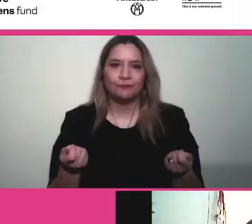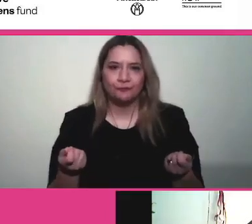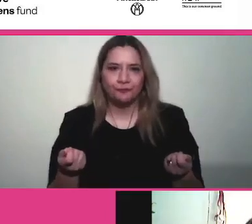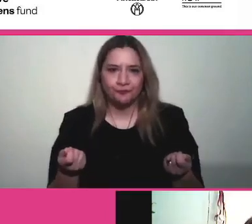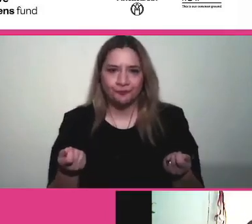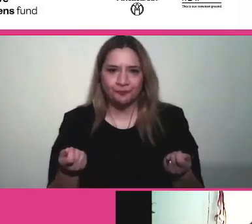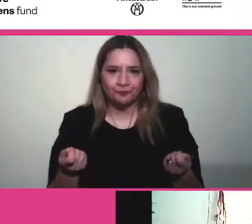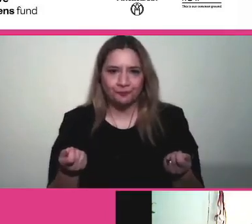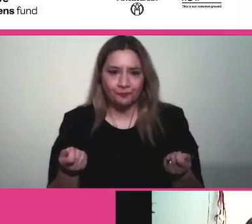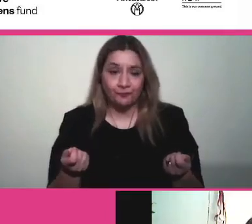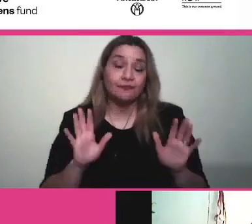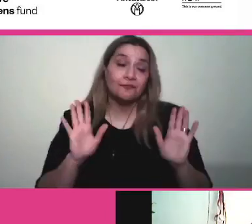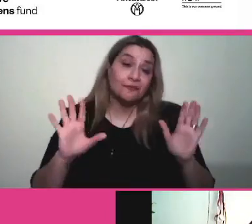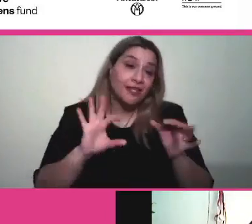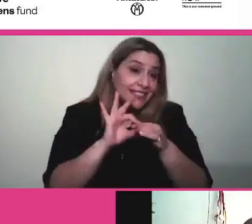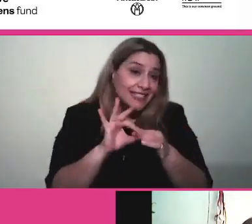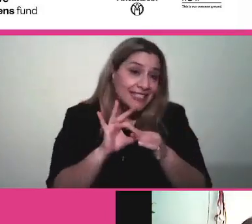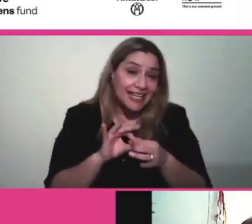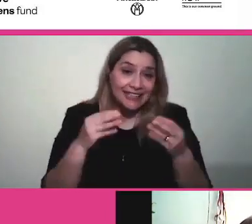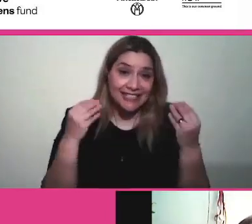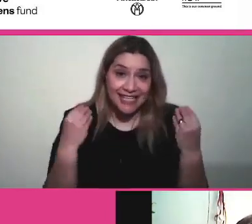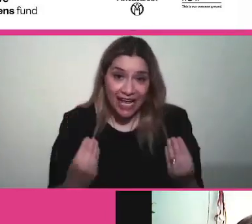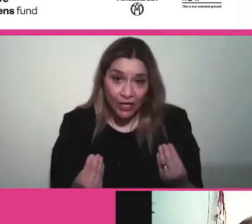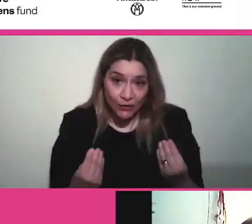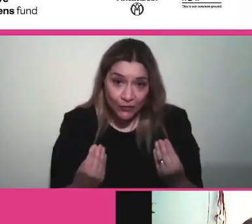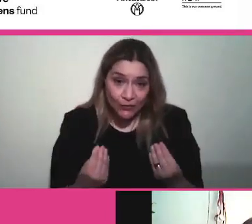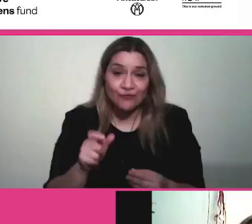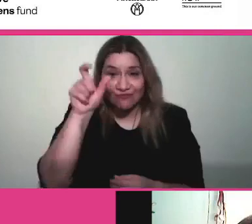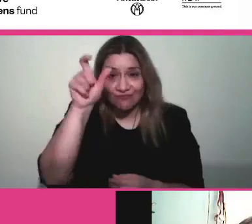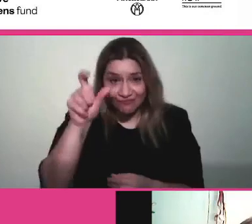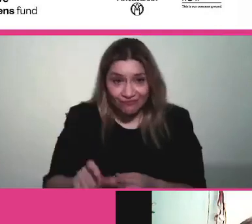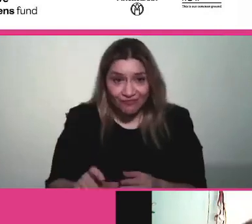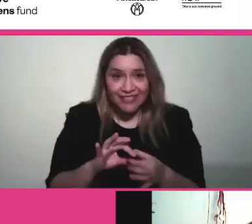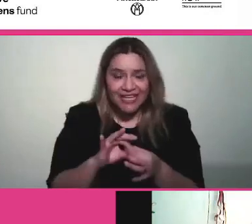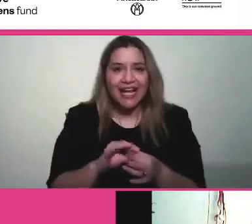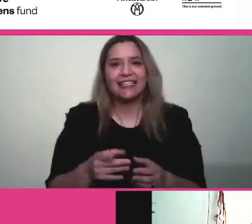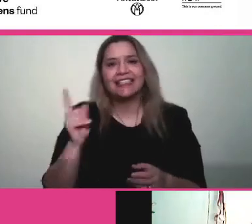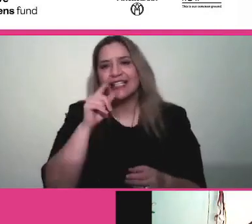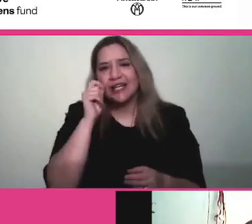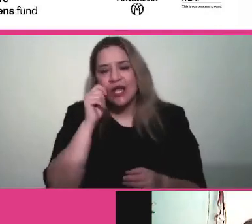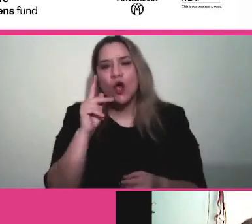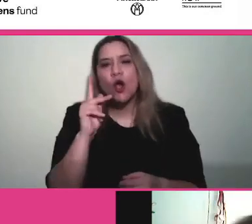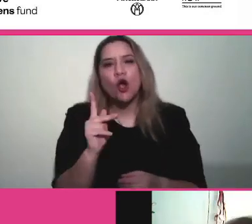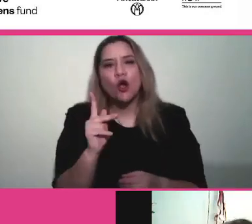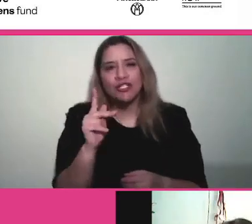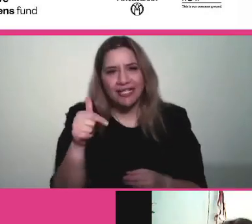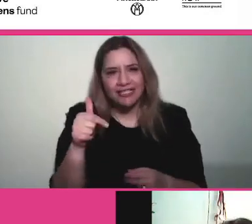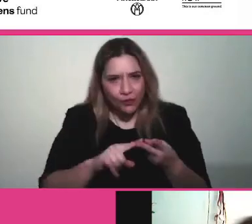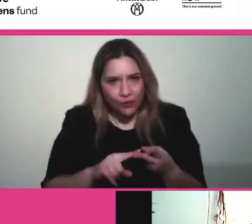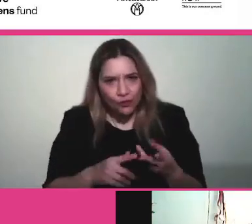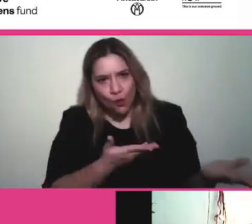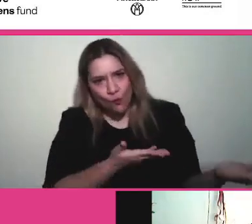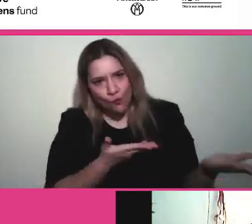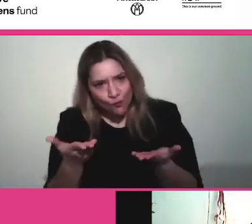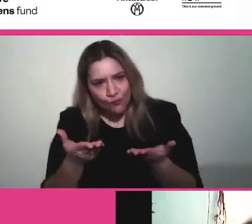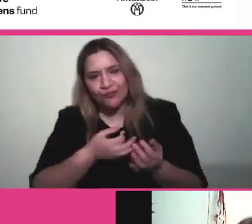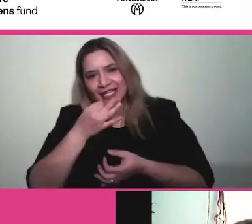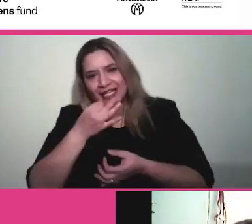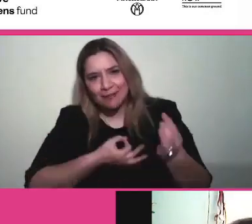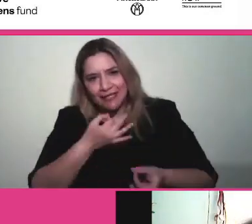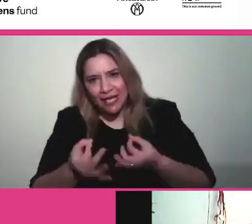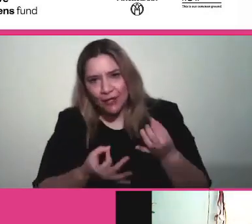Έχω και καλούς συνεργάτες και μία εξ αυτών είσαι εσύ, είναι ο Κώστας Τσακαλιός, που μου έκανε και την πρόταση να